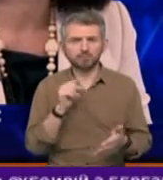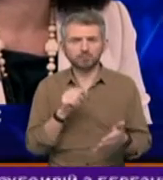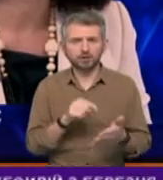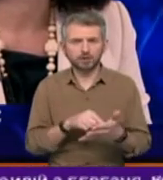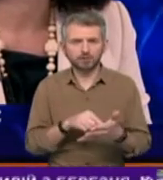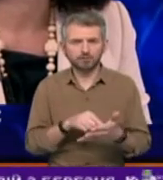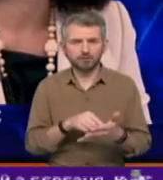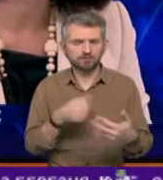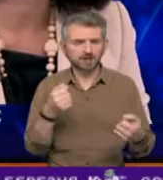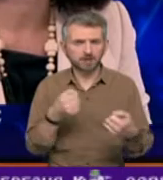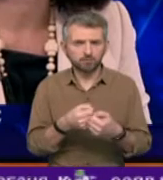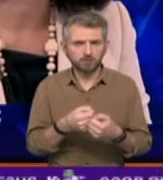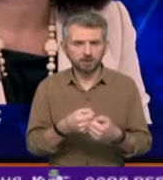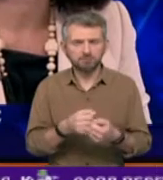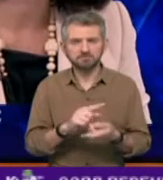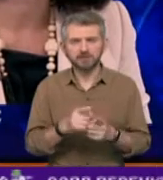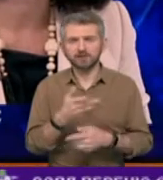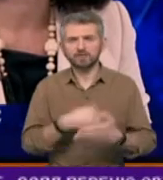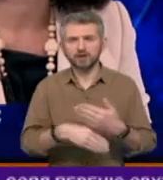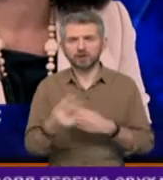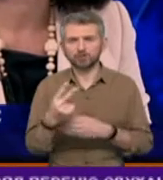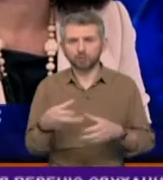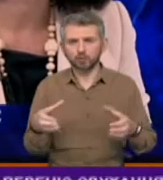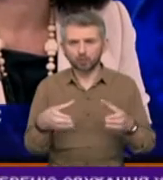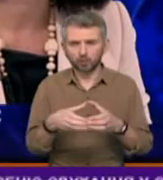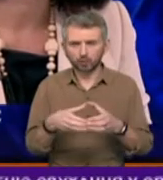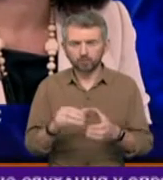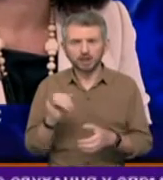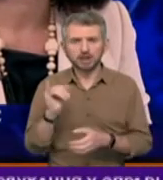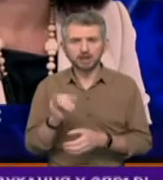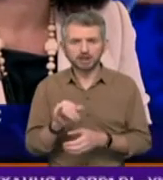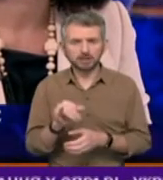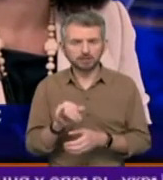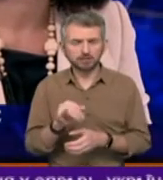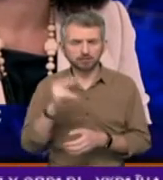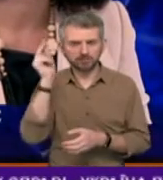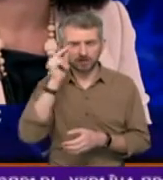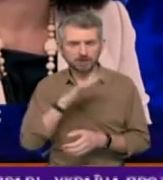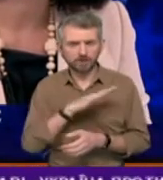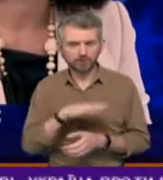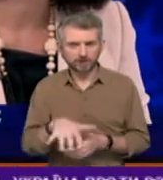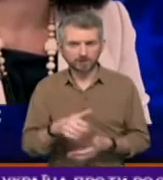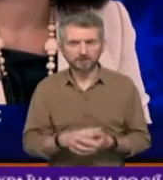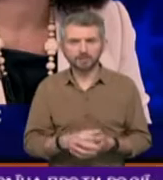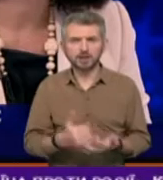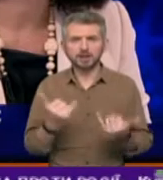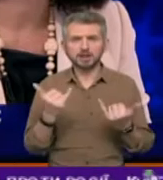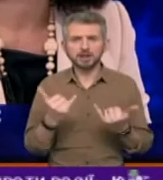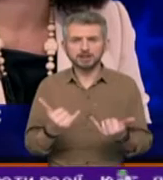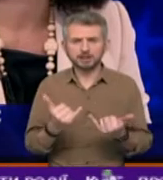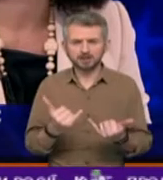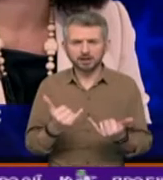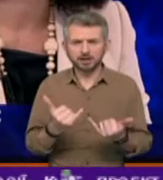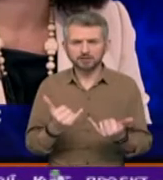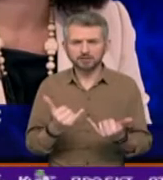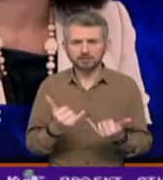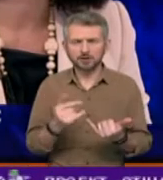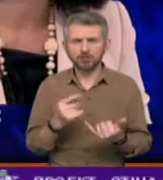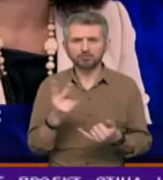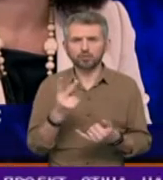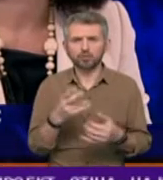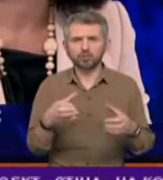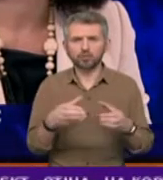основній, на додатковій сесії ЗНО. Ми знаємо, що там деякі абітурієнти, які не змогли пройти з тестування в основній сесії, якщо у них є поважні причини,